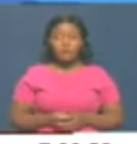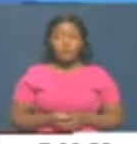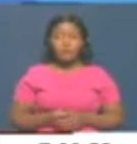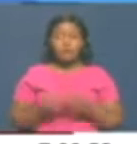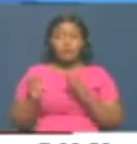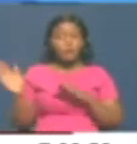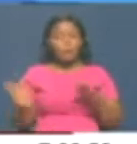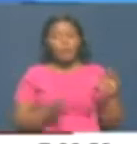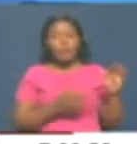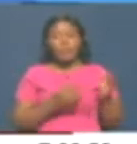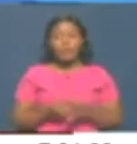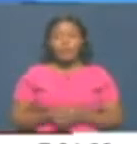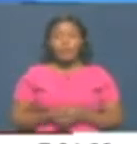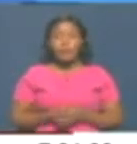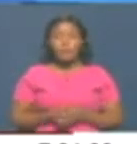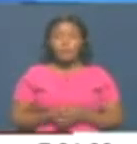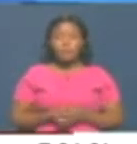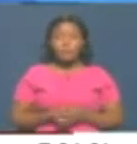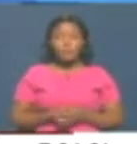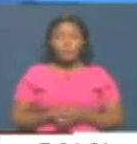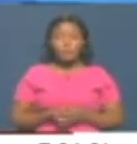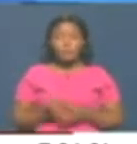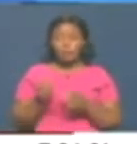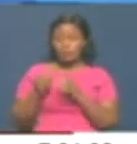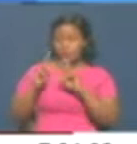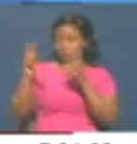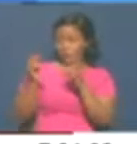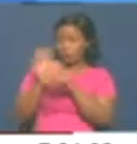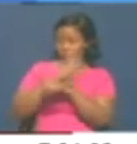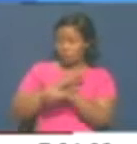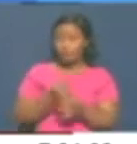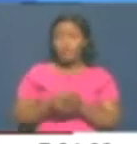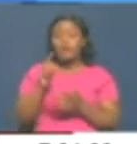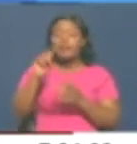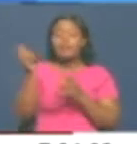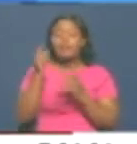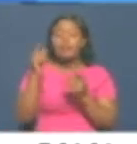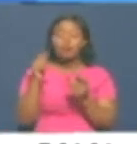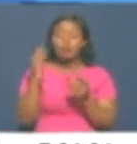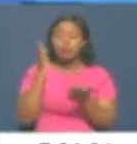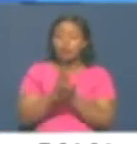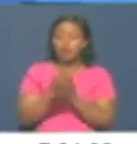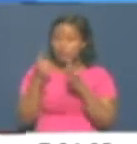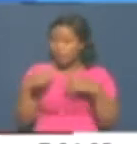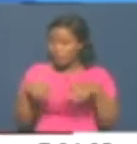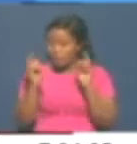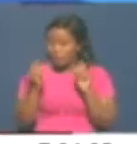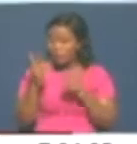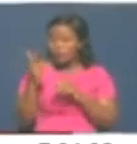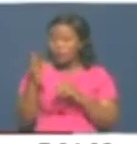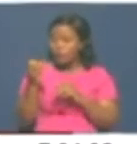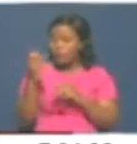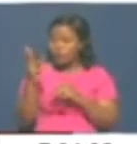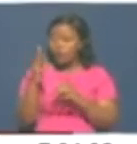Haya, tuangazie masuala ya COVID-19 hapa nchini mtazamaji. Kenya imenakili visa 404 vya watu waliothibitishwa kuwa na ugonjwa